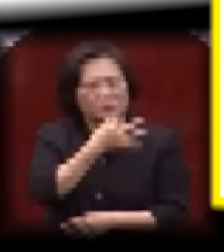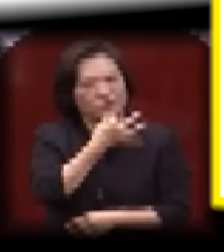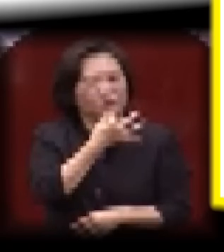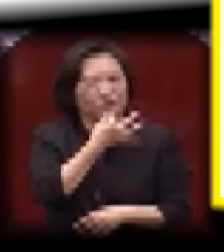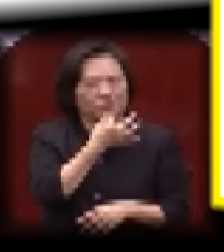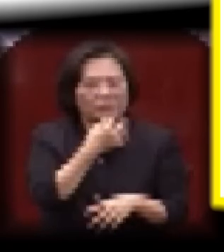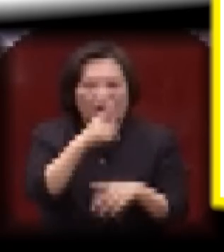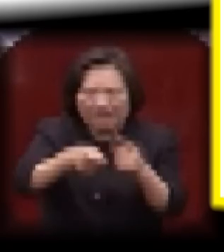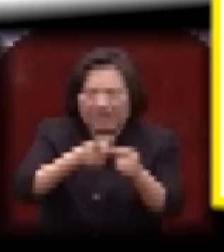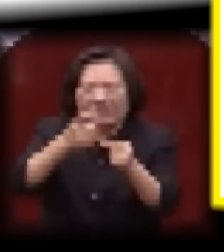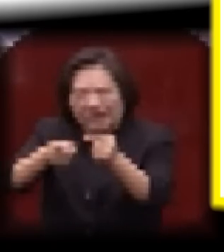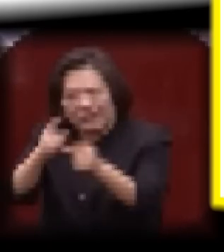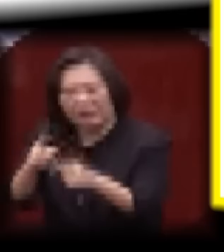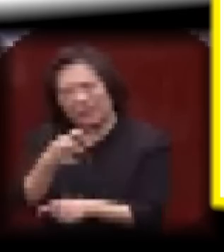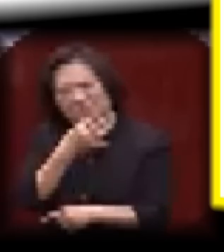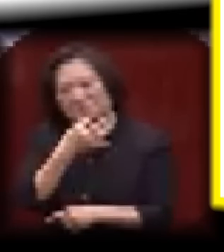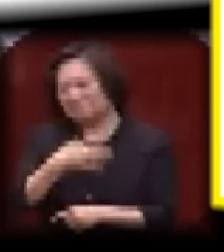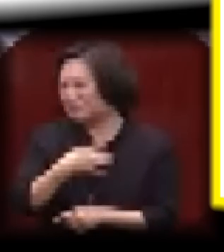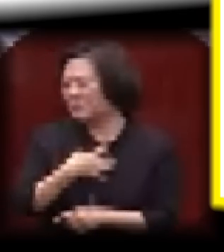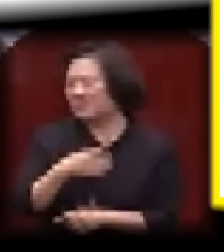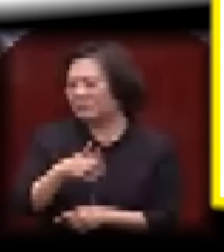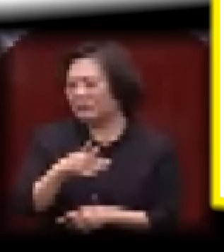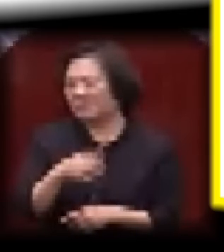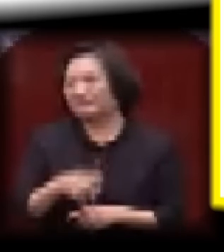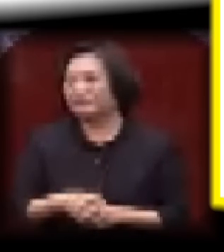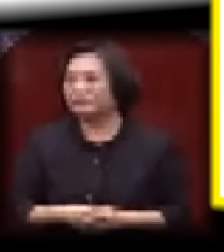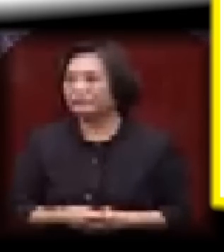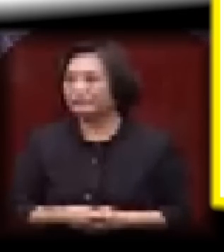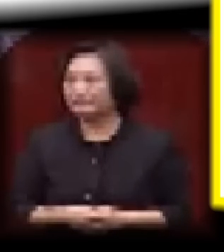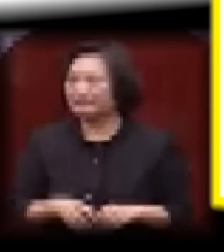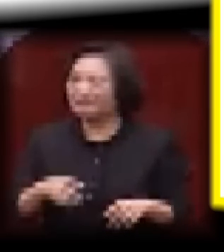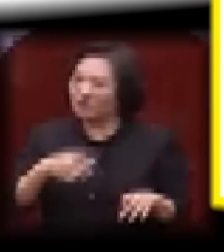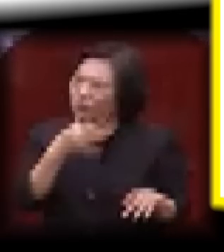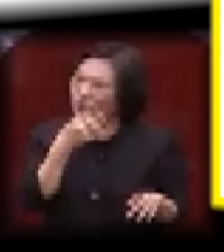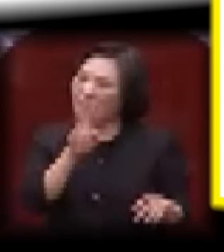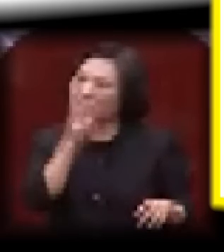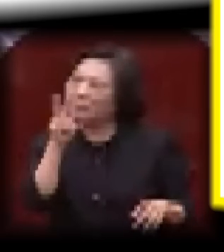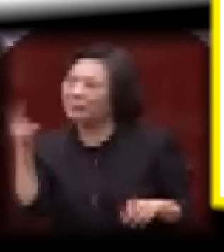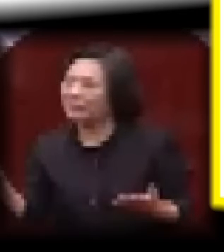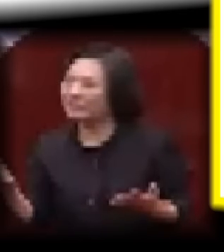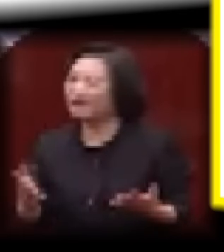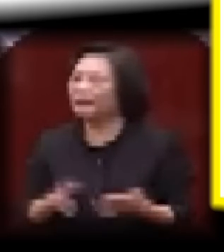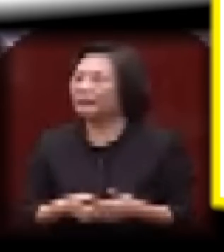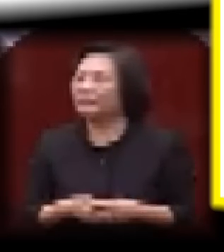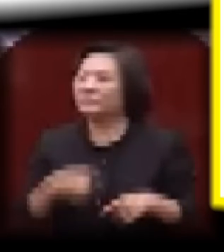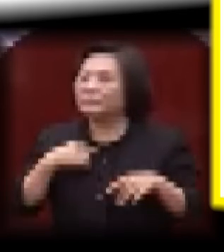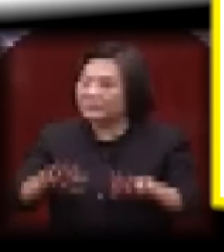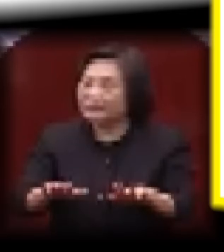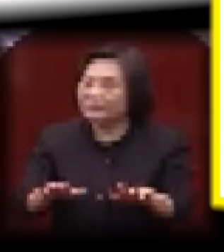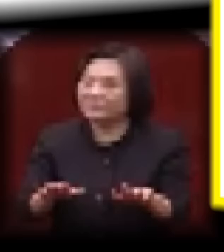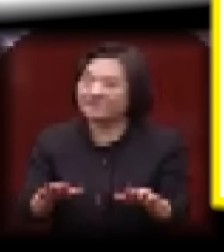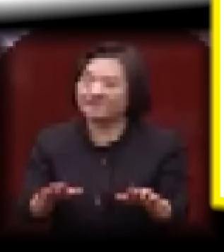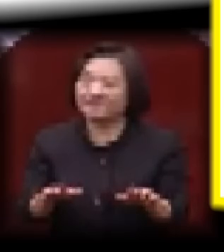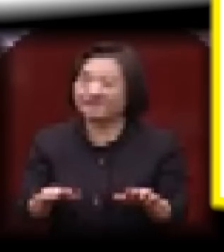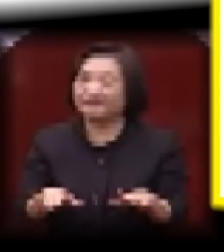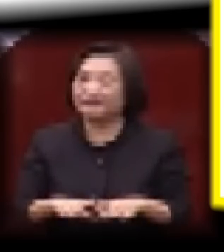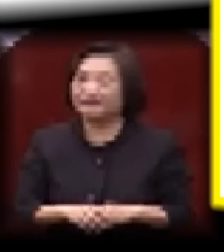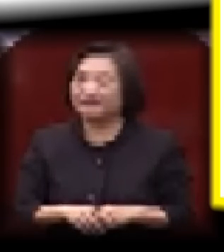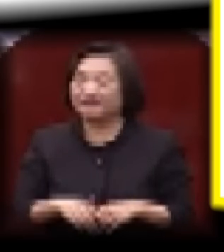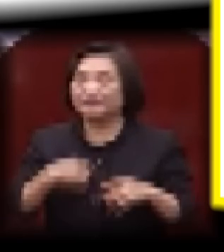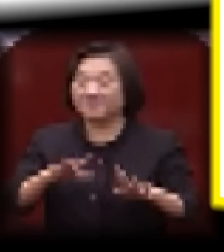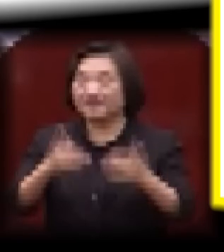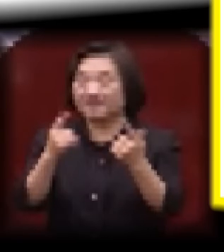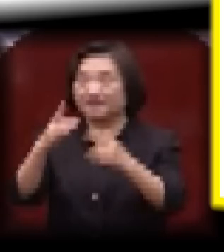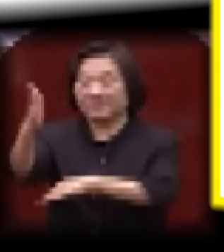外的财团对这个还是有疑虑，所以我们在这个案子当中就深深觉得说，在目前这个阶段，你知道，政府变